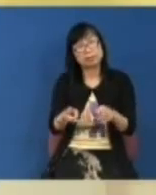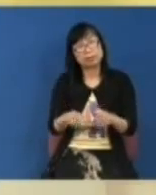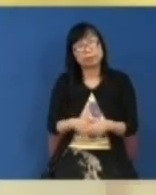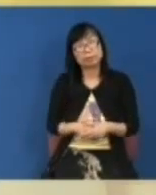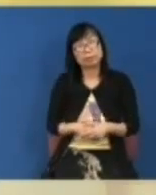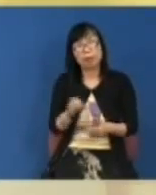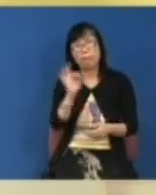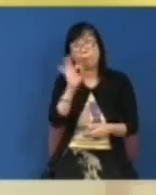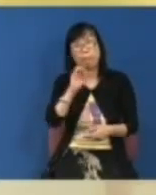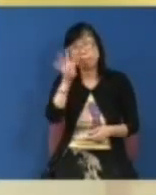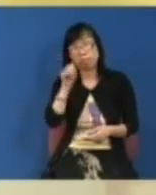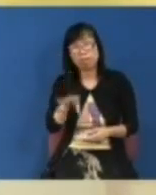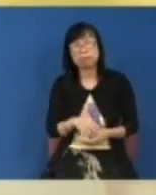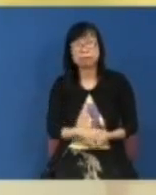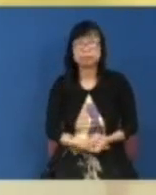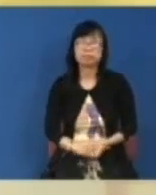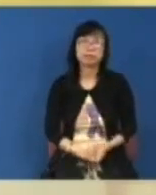很簡單的道理，現在